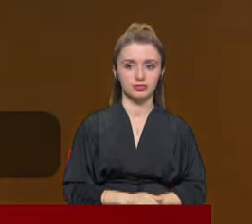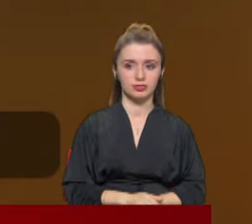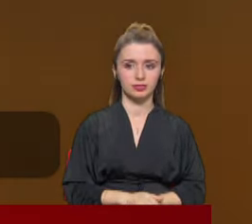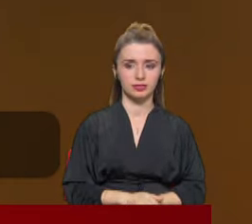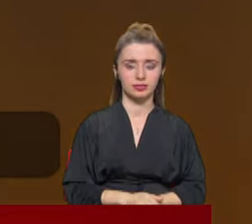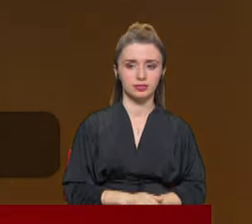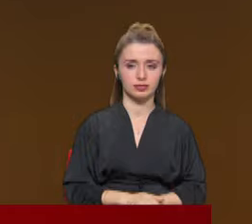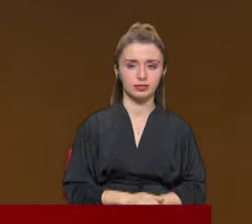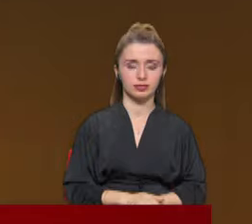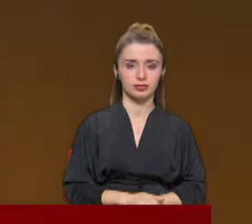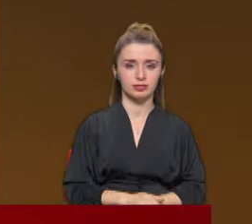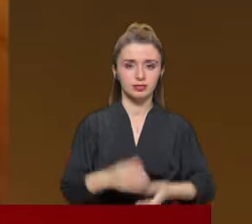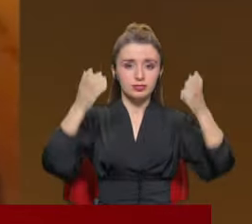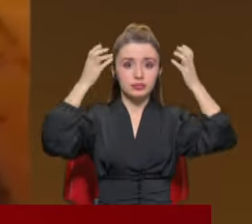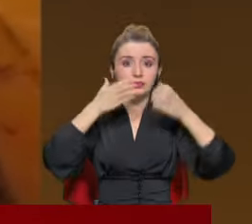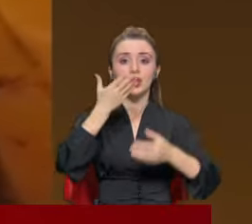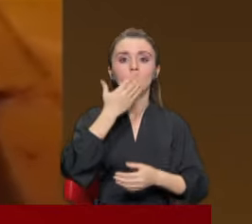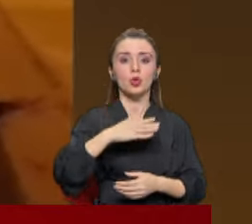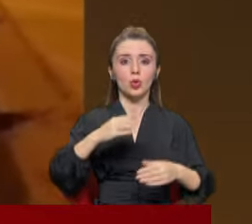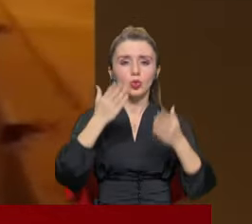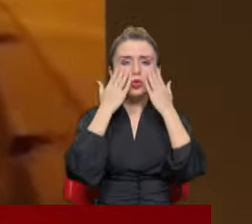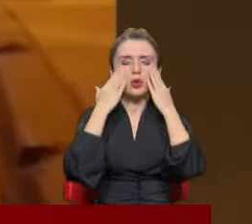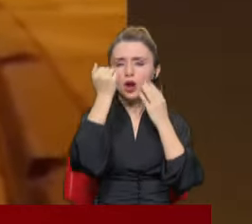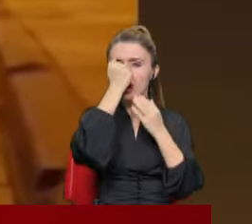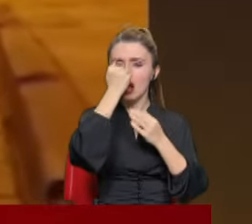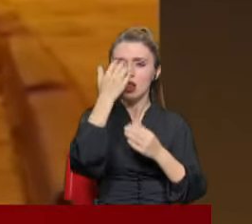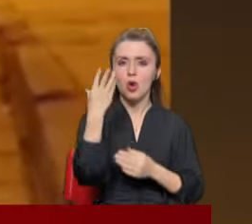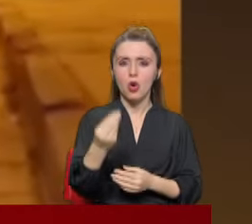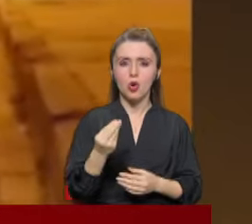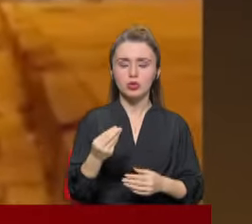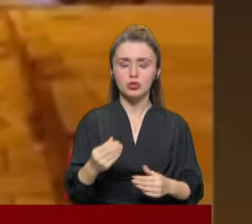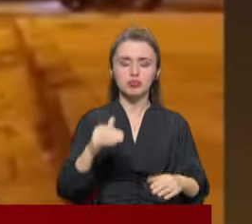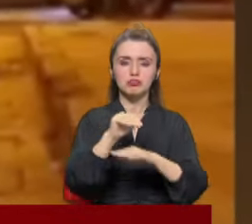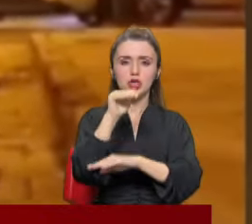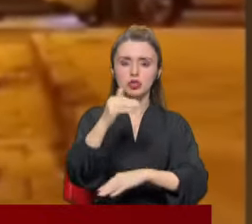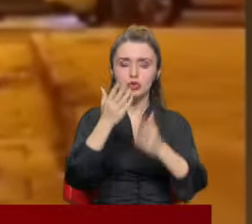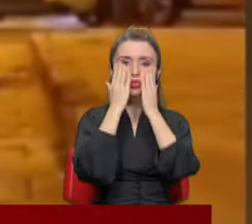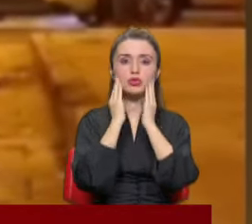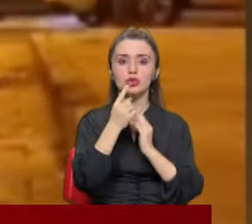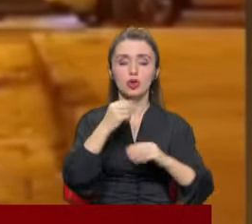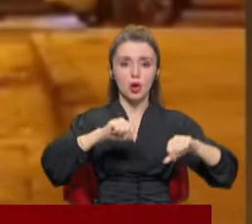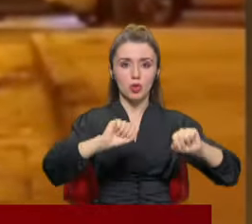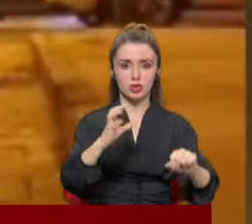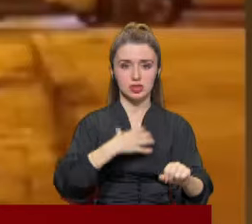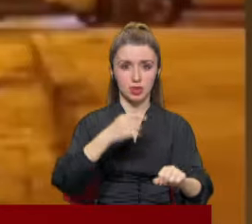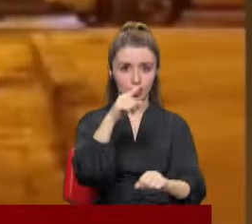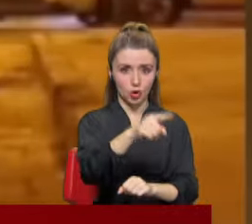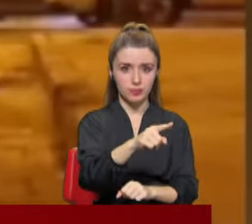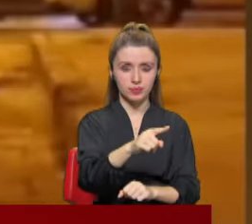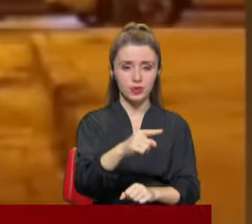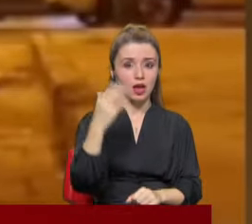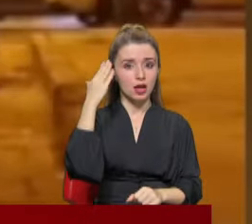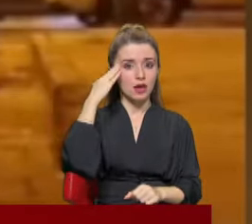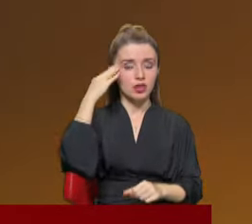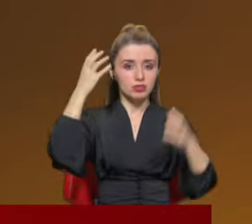sürttün? Kask takmayan sürücünün yüzü kanlar içinde kaldı. Sağ olduğuna şükretti. Motosikletin sahibi Mahsun İ'yi ise